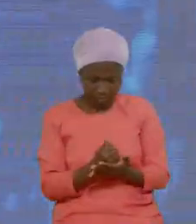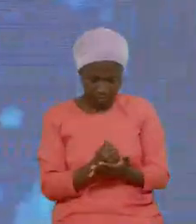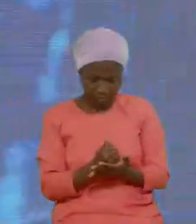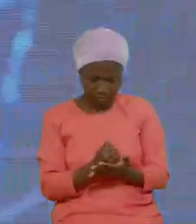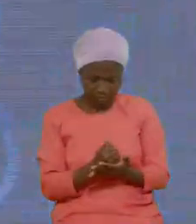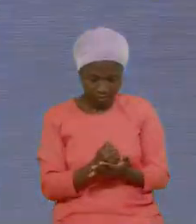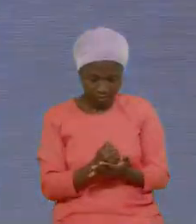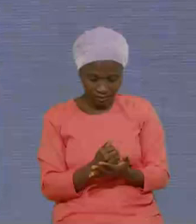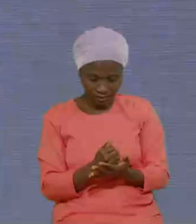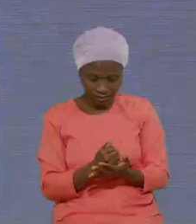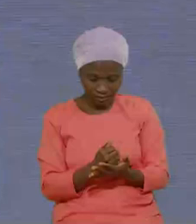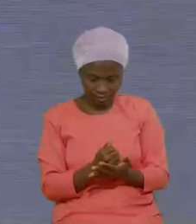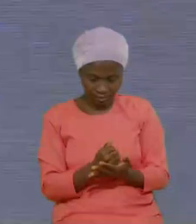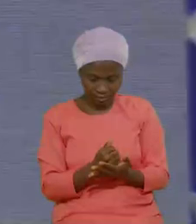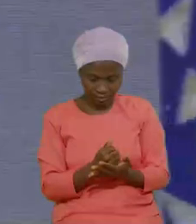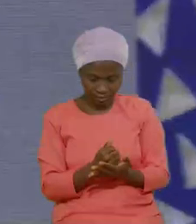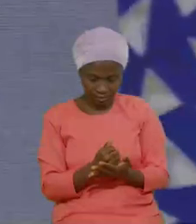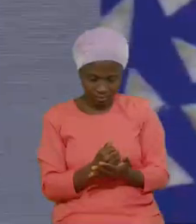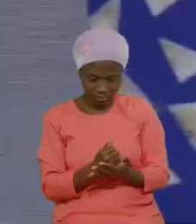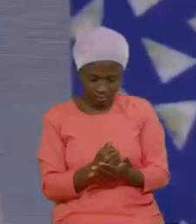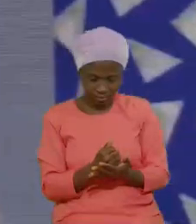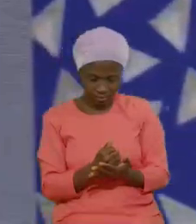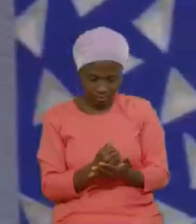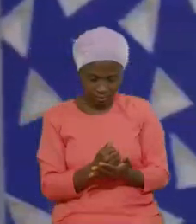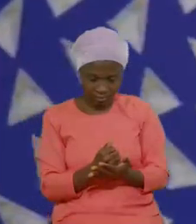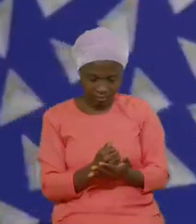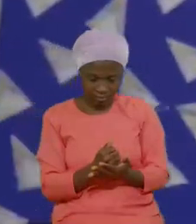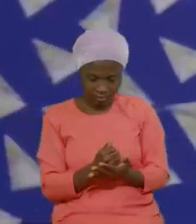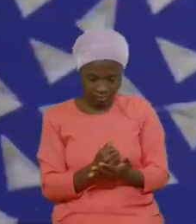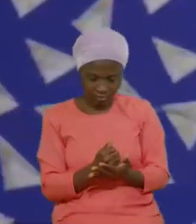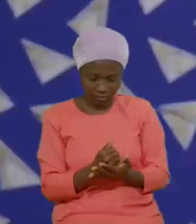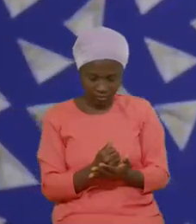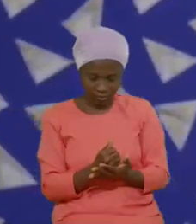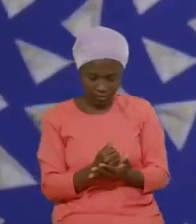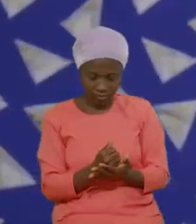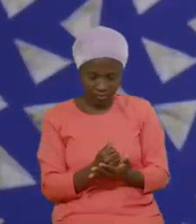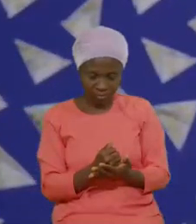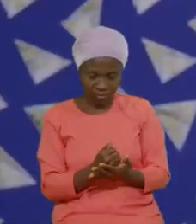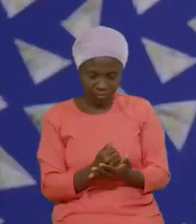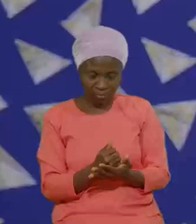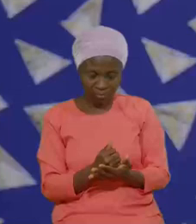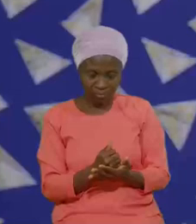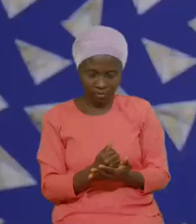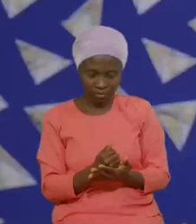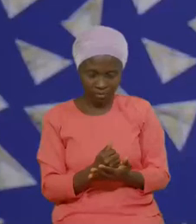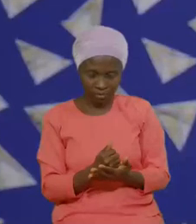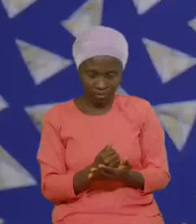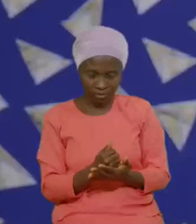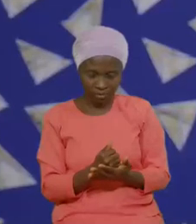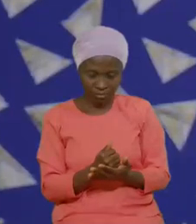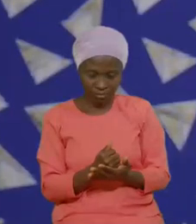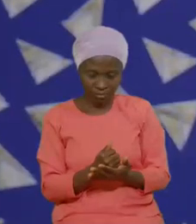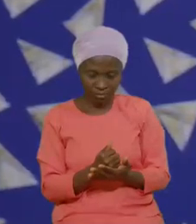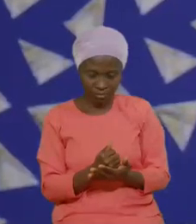Nous prions que ta main puissante apporte un grand changement dans nos vies au nom de Jésus.